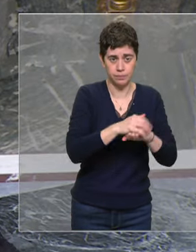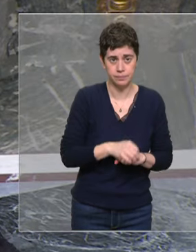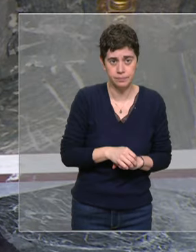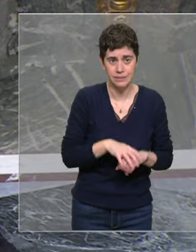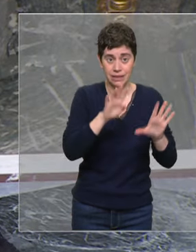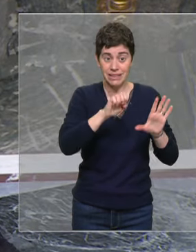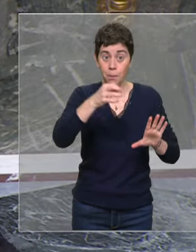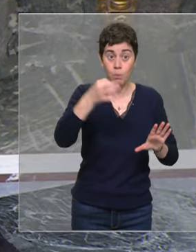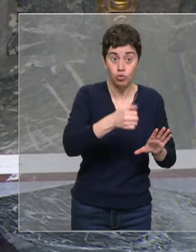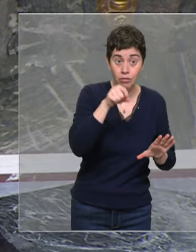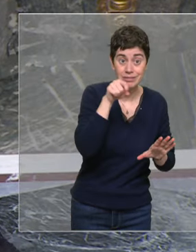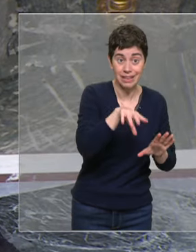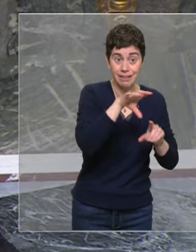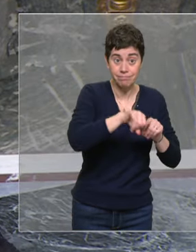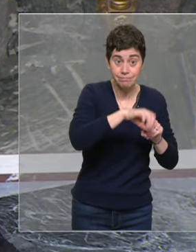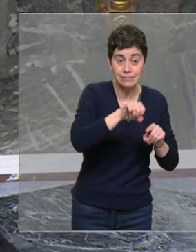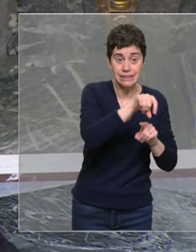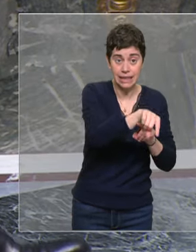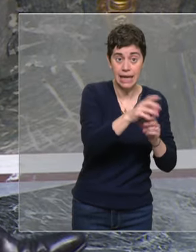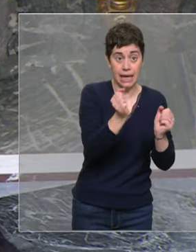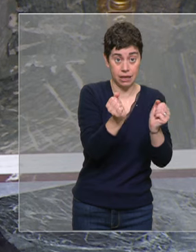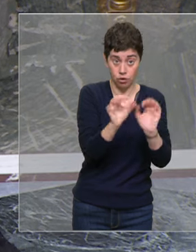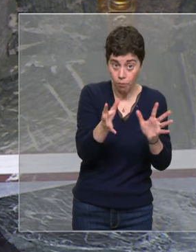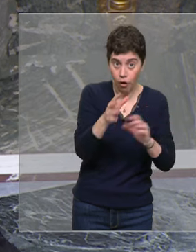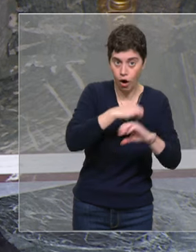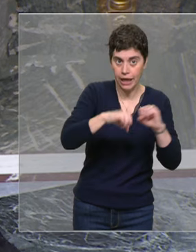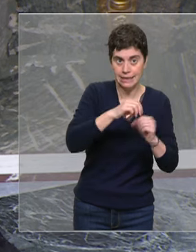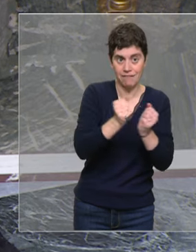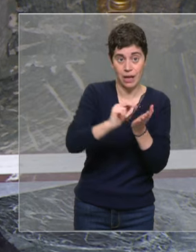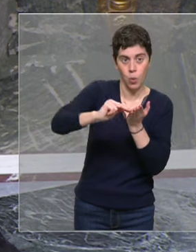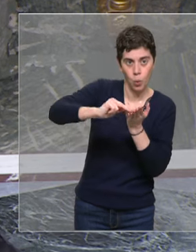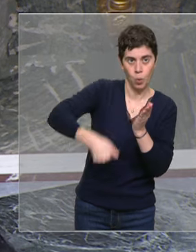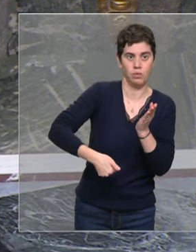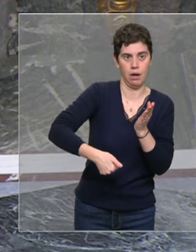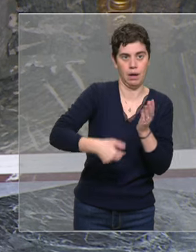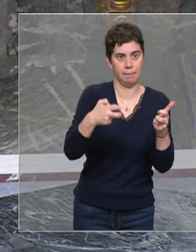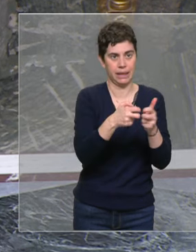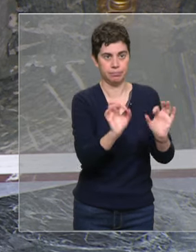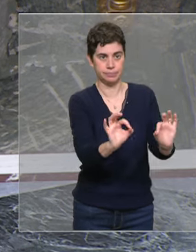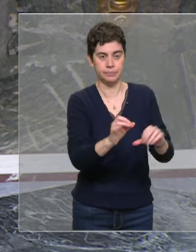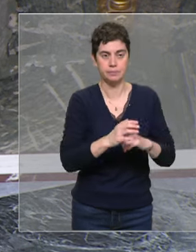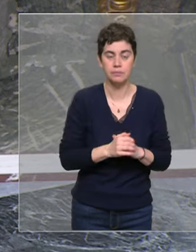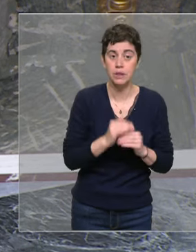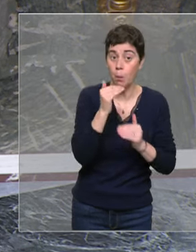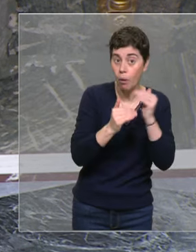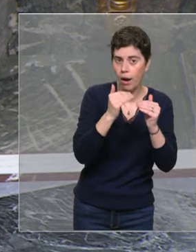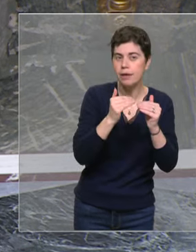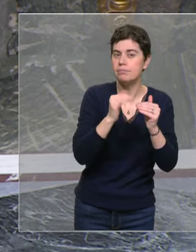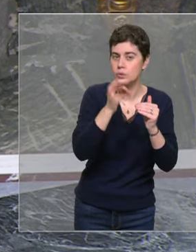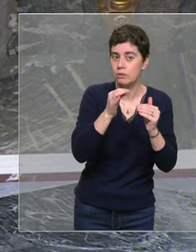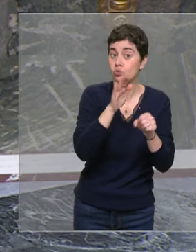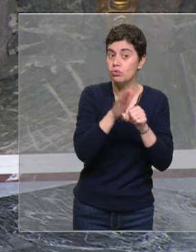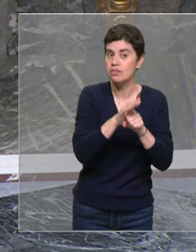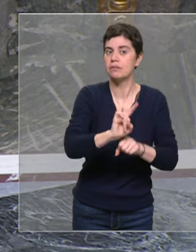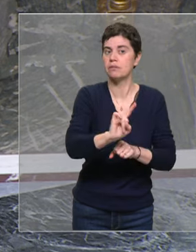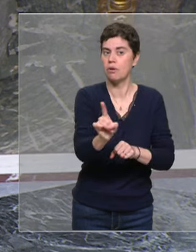90% des volumes laitiers sont aujourd'hui sous contractualisation. C'est un progrès. Est-ce suffisant ? Non, et vous l'avez décrit.